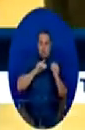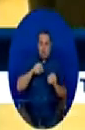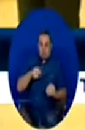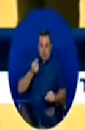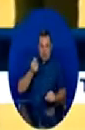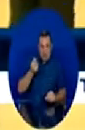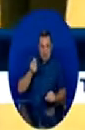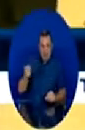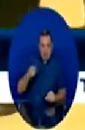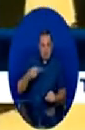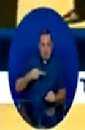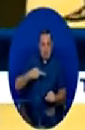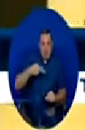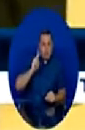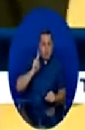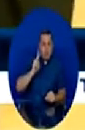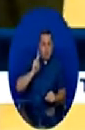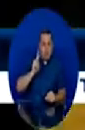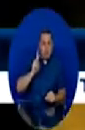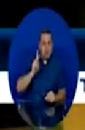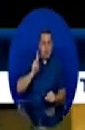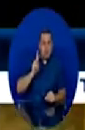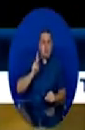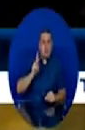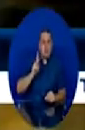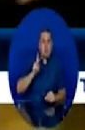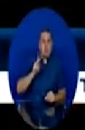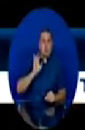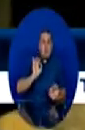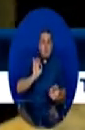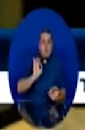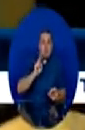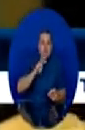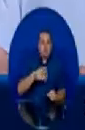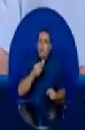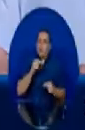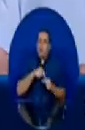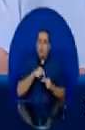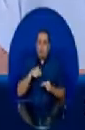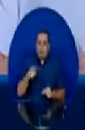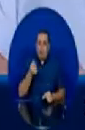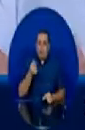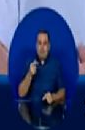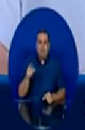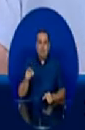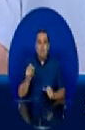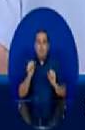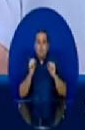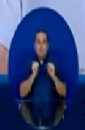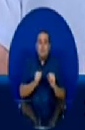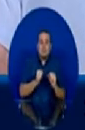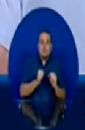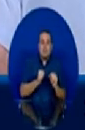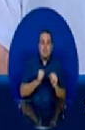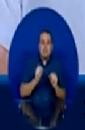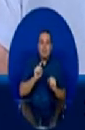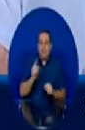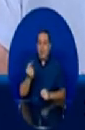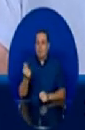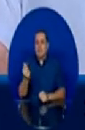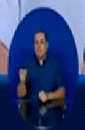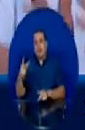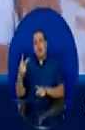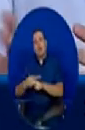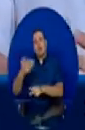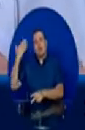יותר ישיר. העיקרי. וכן, וזה באמת, באמת יש הרבה יתרונות לכסף שמבוסס על זה, מאשר לכסף המסורתי